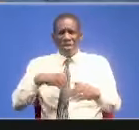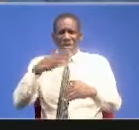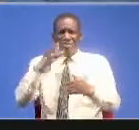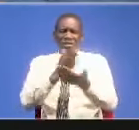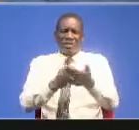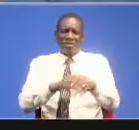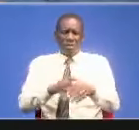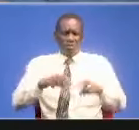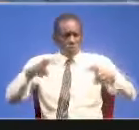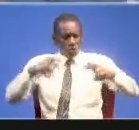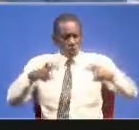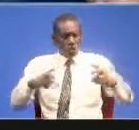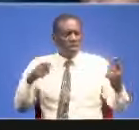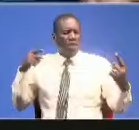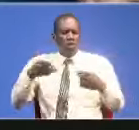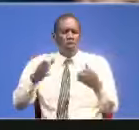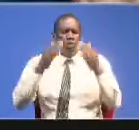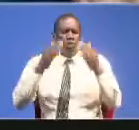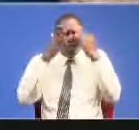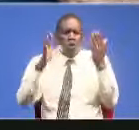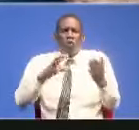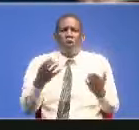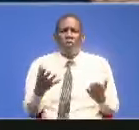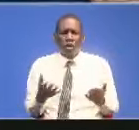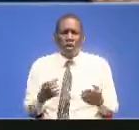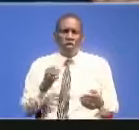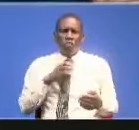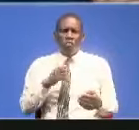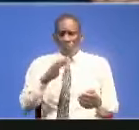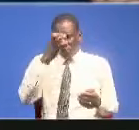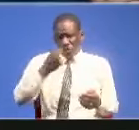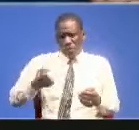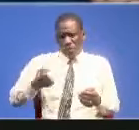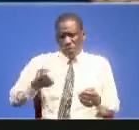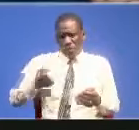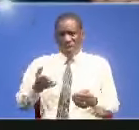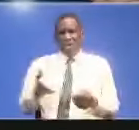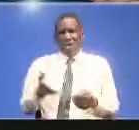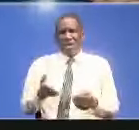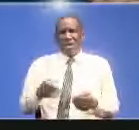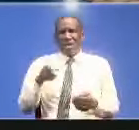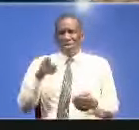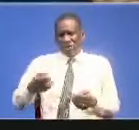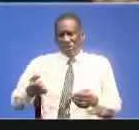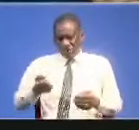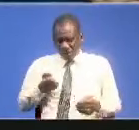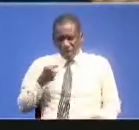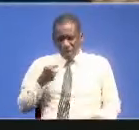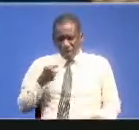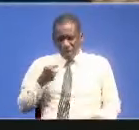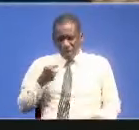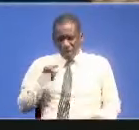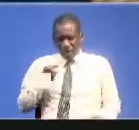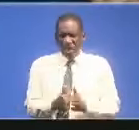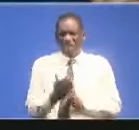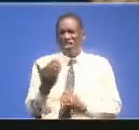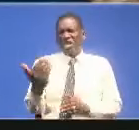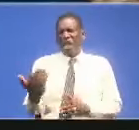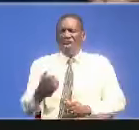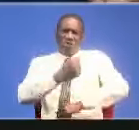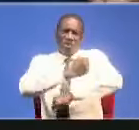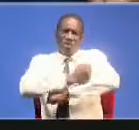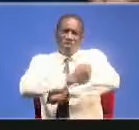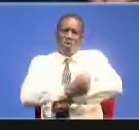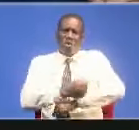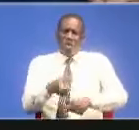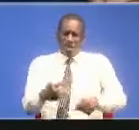akatafutwa mpaka leo tujue mahali yako. Tunaogopa sana kwa sababu ni msichana, ni mtoto wa msichana na ni mtoto mdogo wa shule. Na